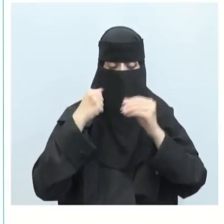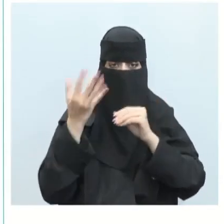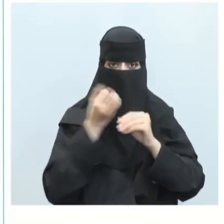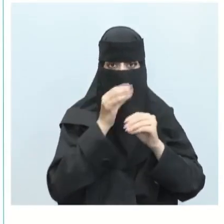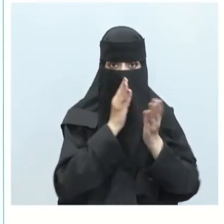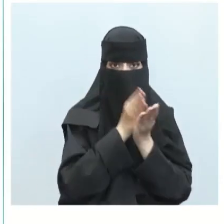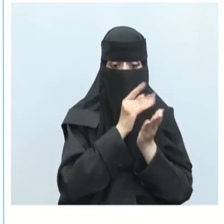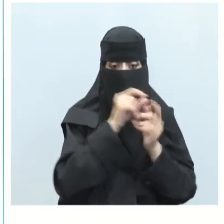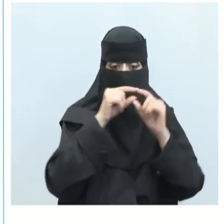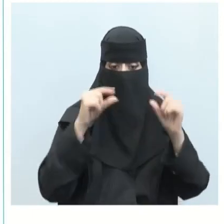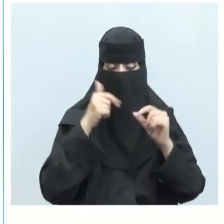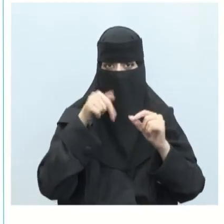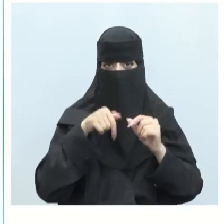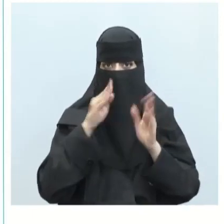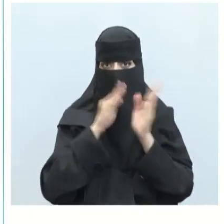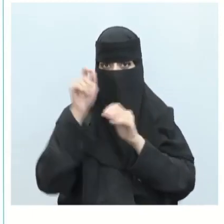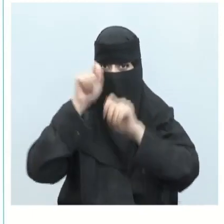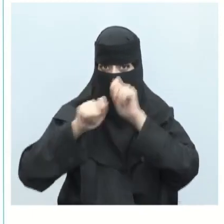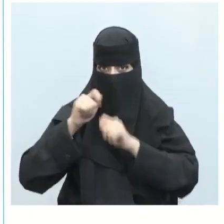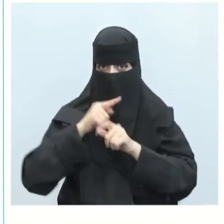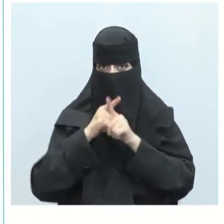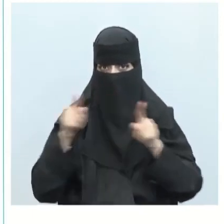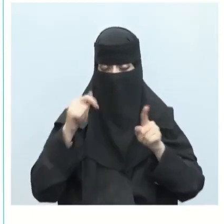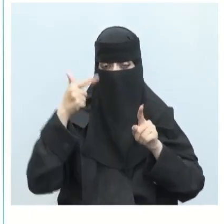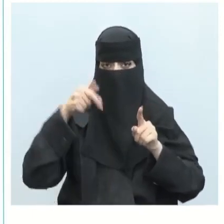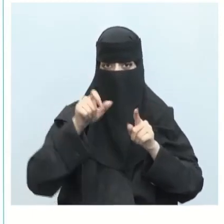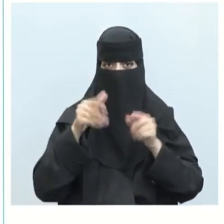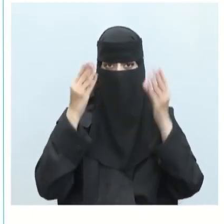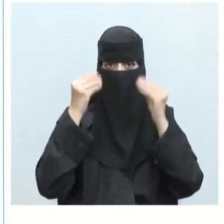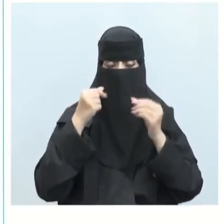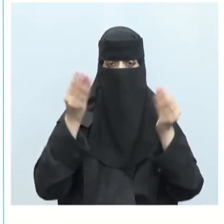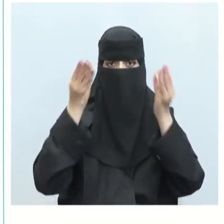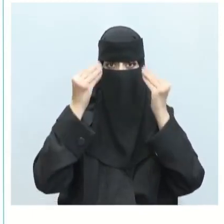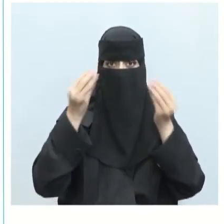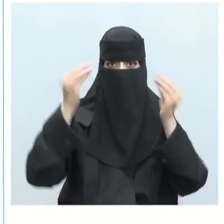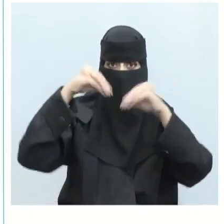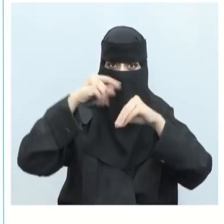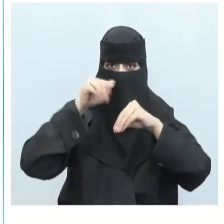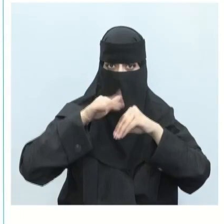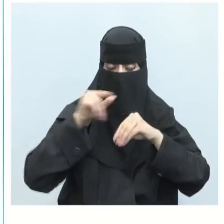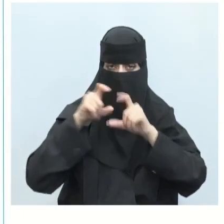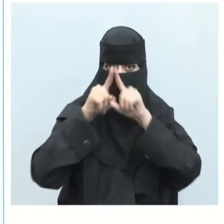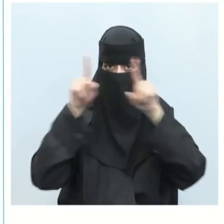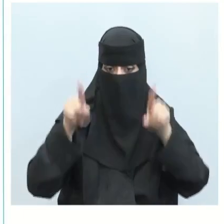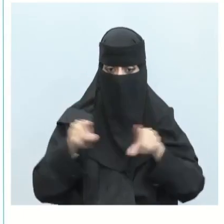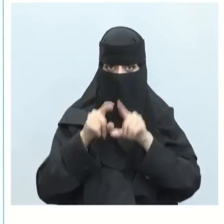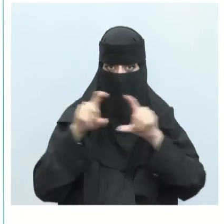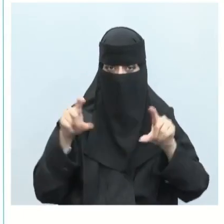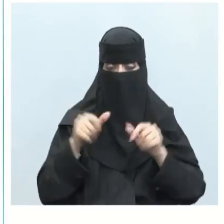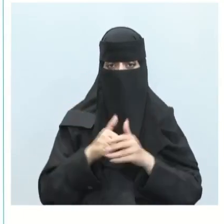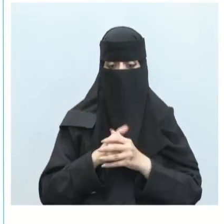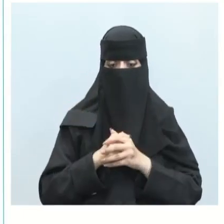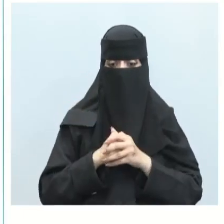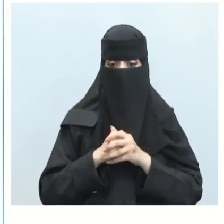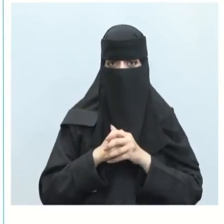الوجهه البروتوكول المستخدم طول هذه الحزمه والمعلومات الاضافيه من خلال لوحه قائمه